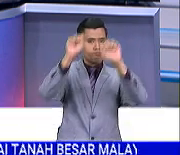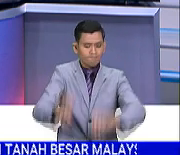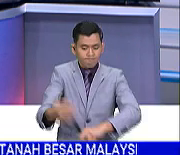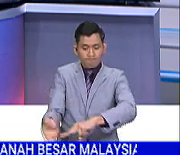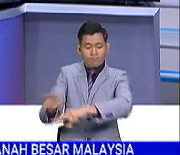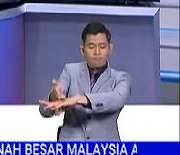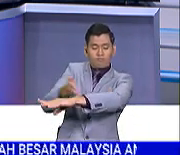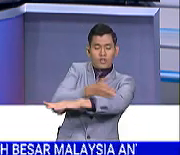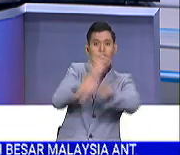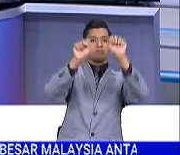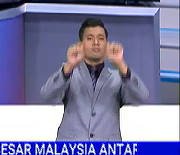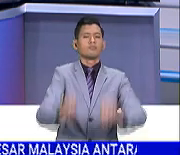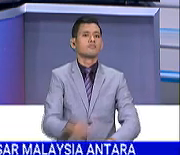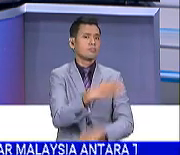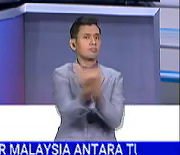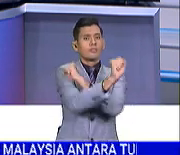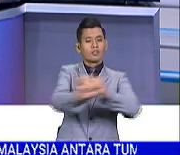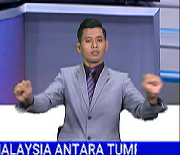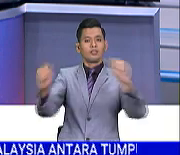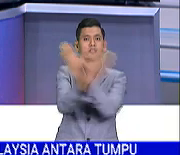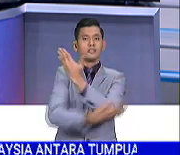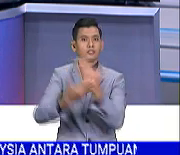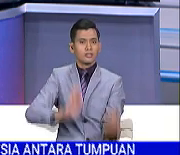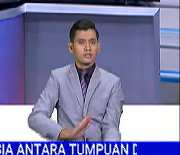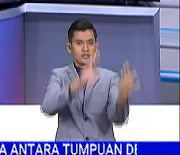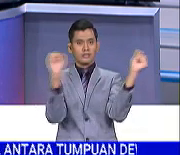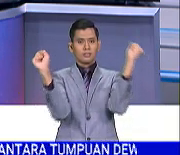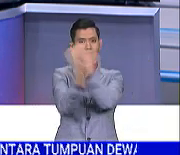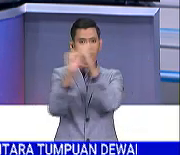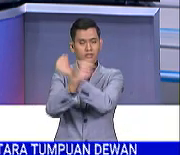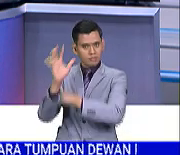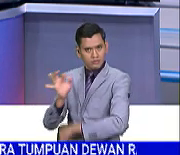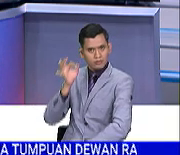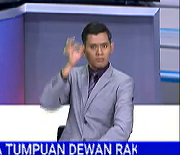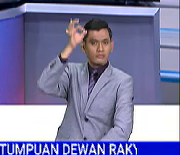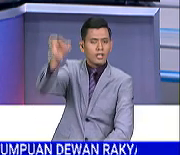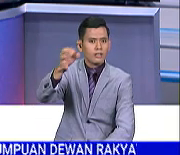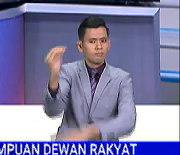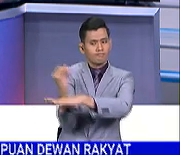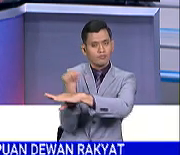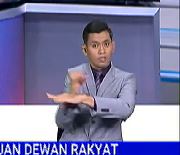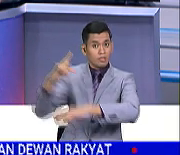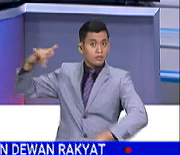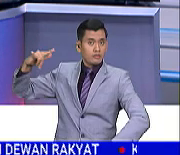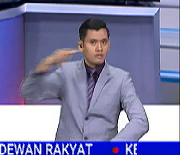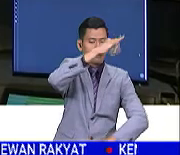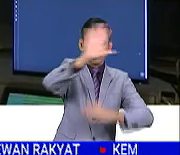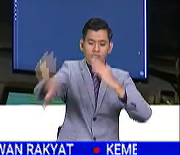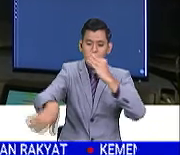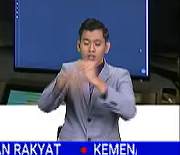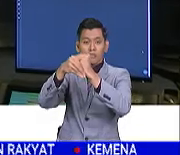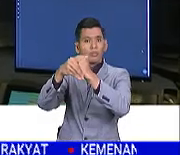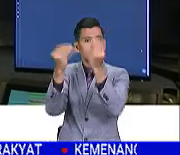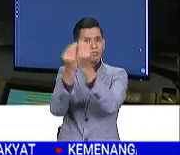mempertingkat keupayaan dan kesiapsiagaan negara menghadapi cabaran dihadapi industri penerbangan. Pertambahan jumlah